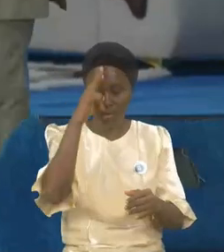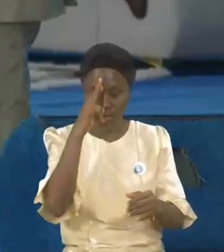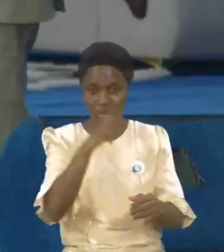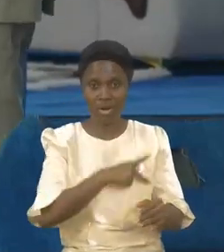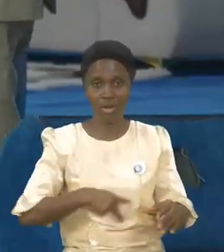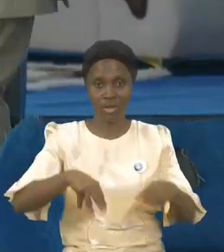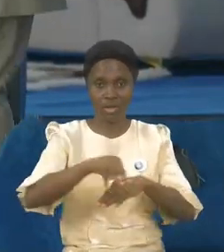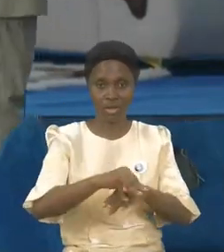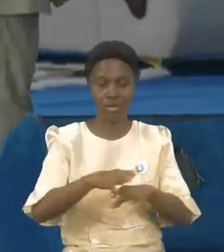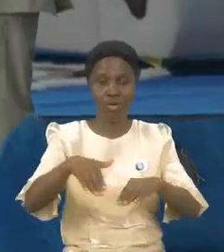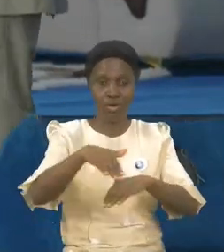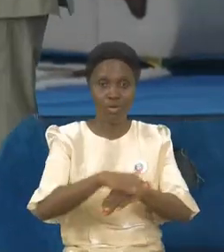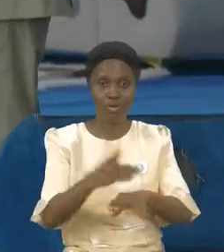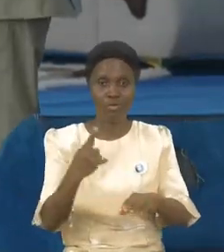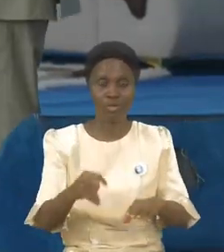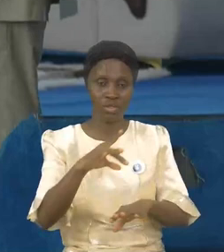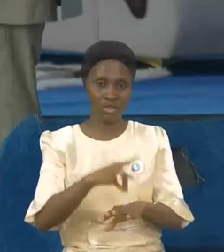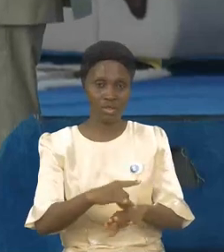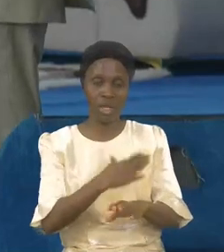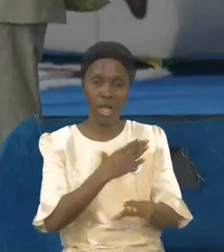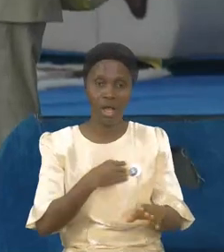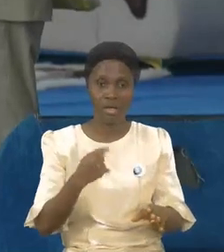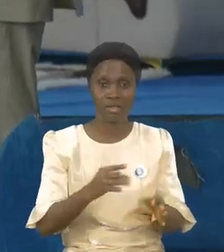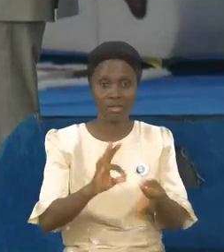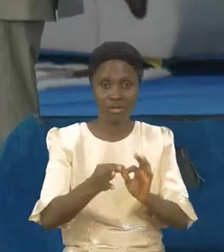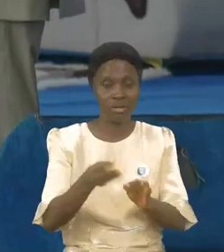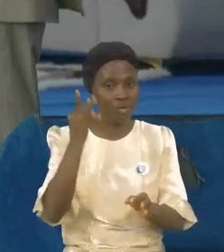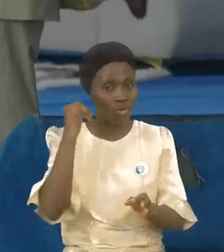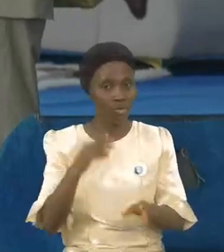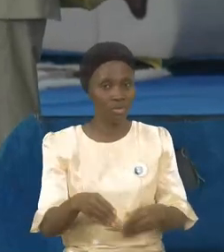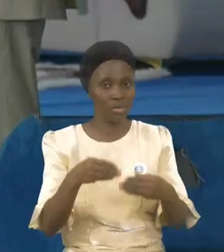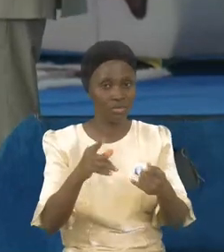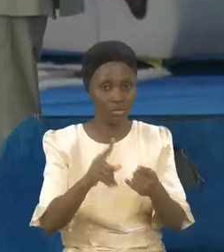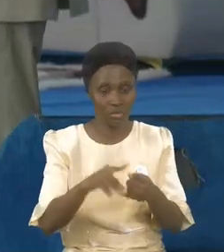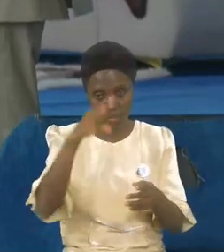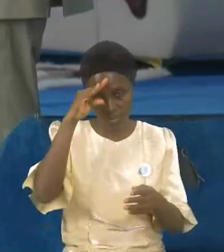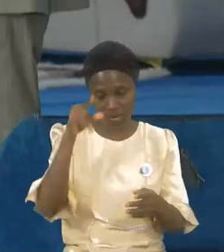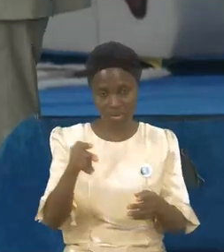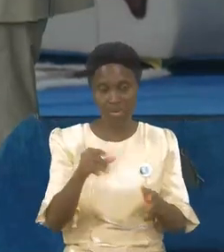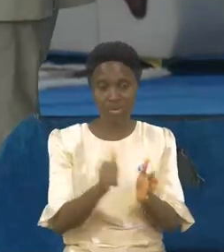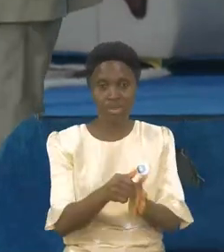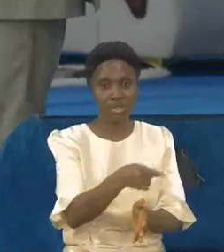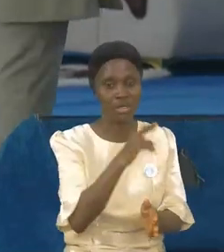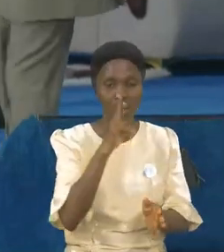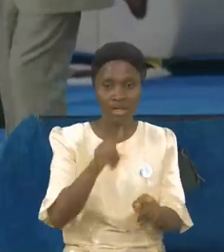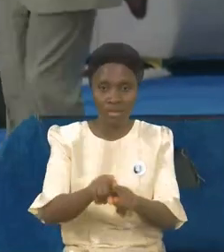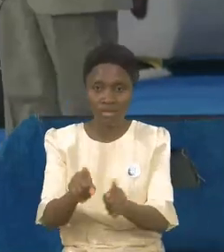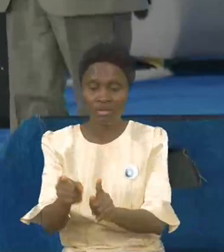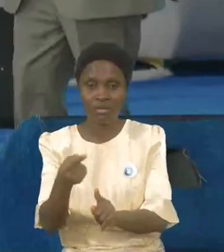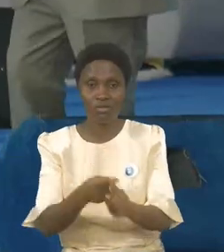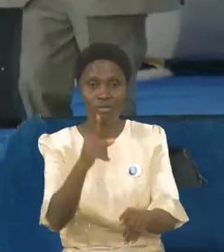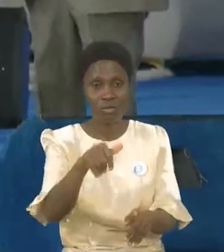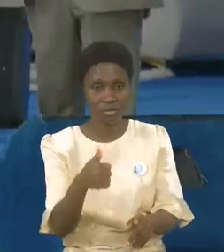Et le dernier empire romain sur toute la terre. Et l'interprétation était donnée à Daniel depuis le